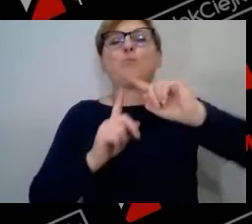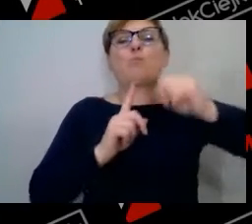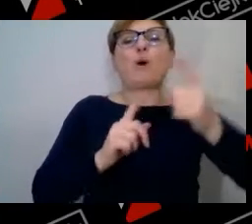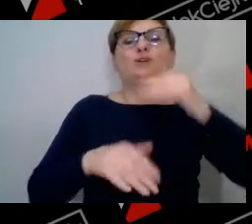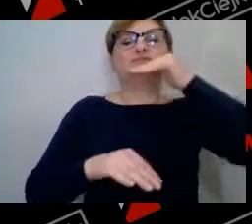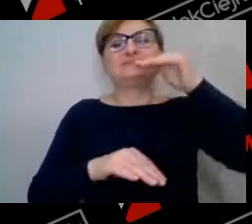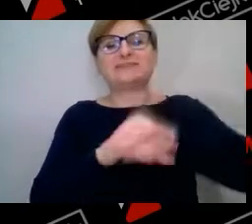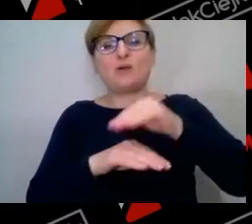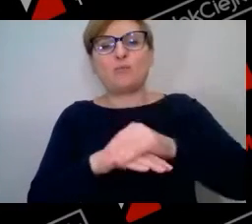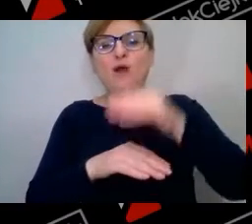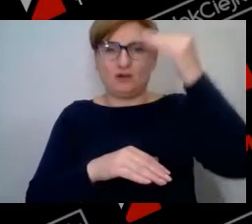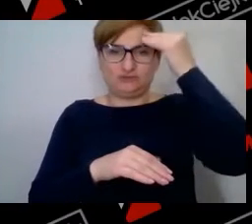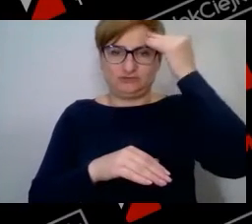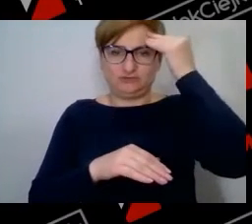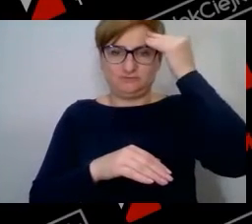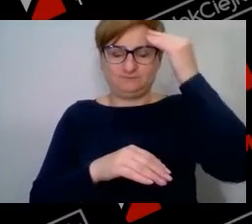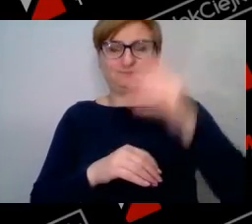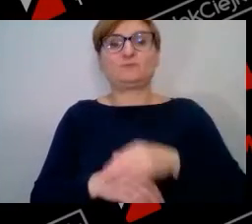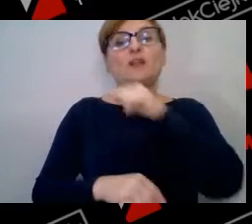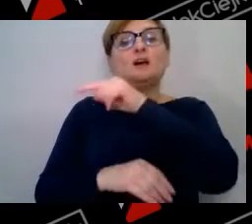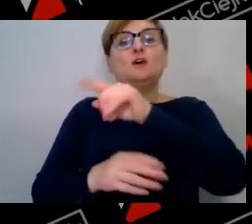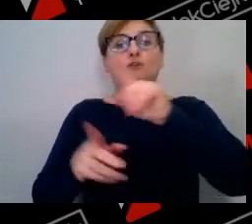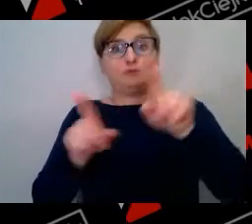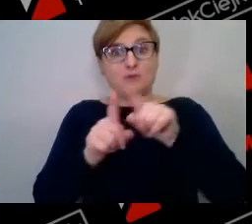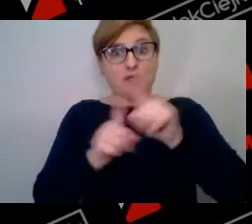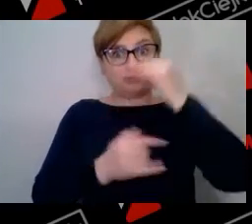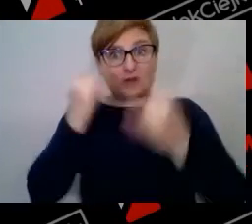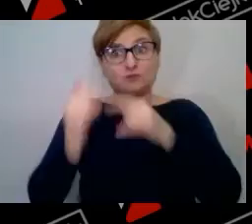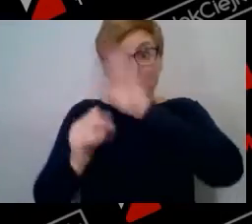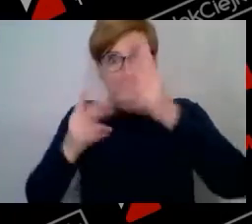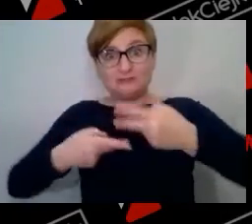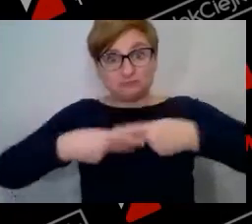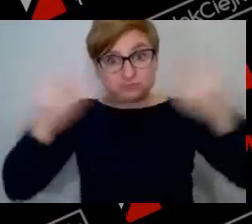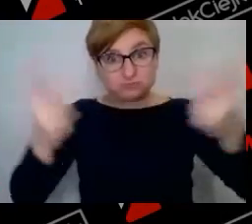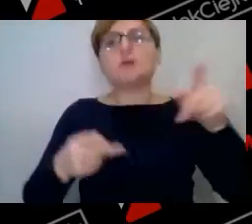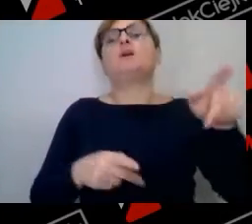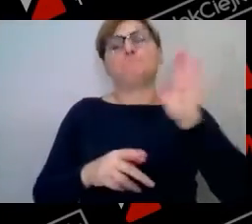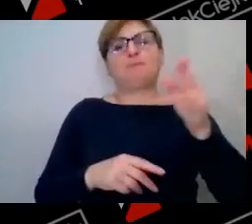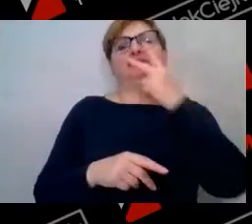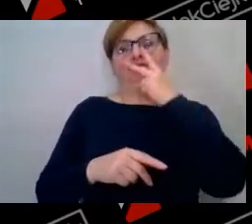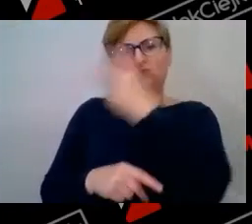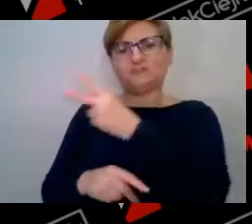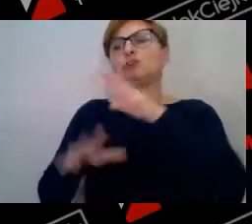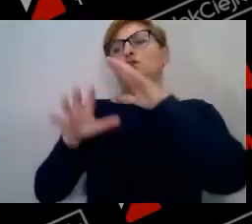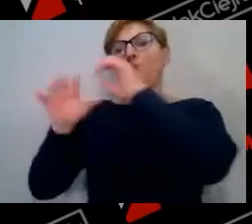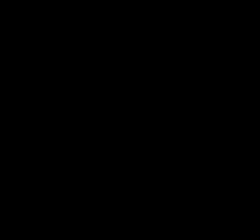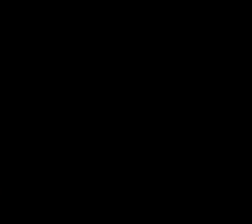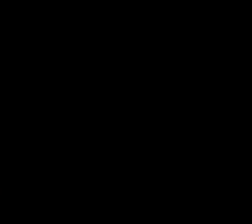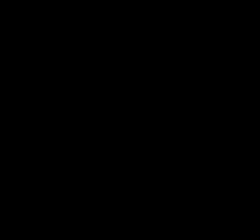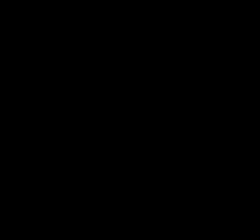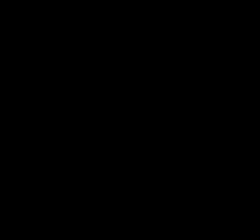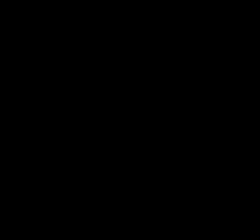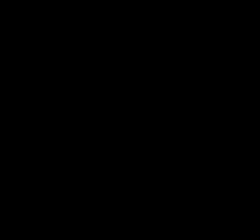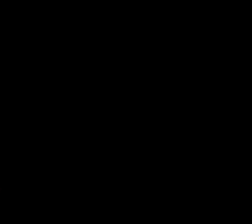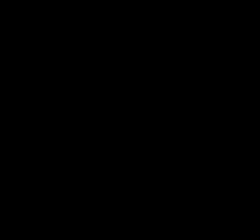przez władzę pokazałoby skalę patologicznych zjawisk i pozwoliło na ich ograniczenie. Dziękuję.